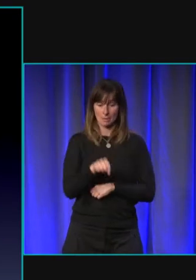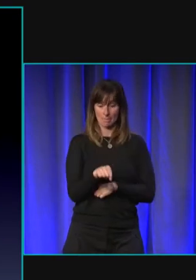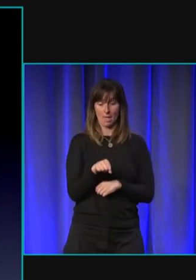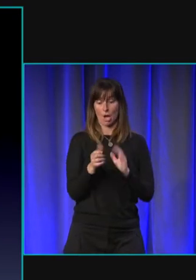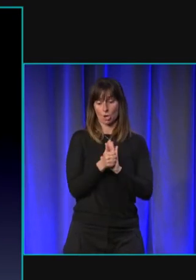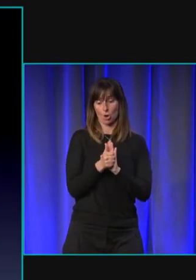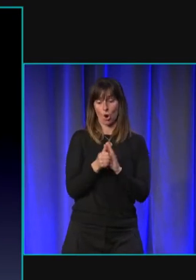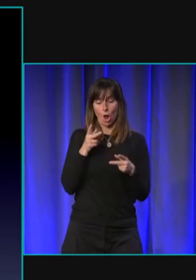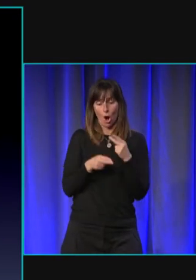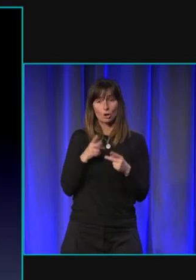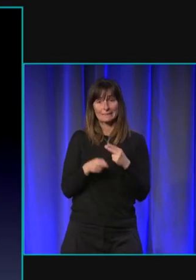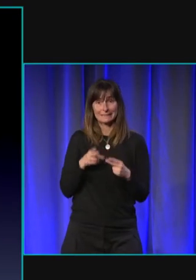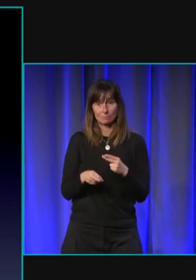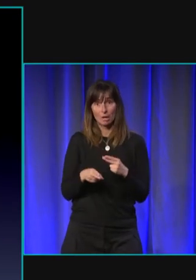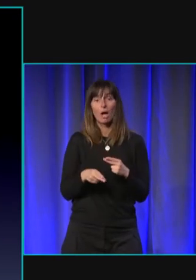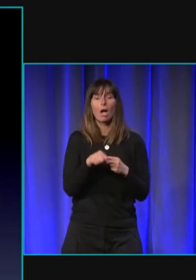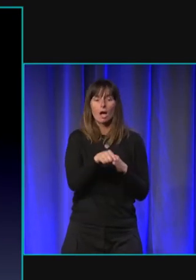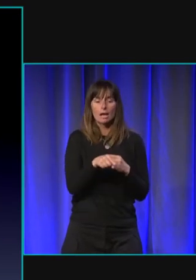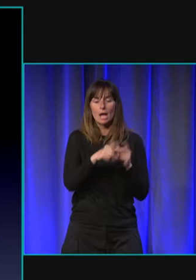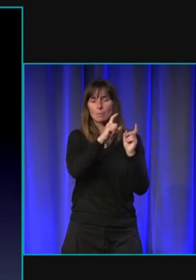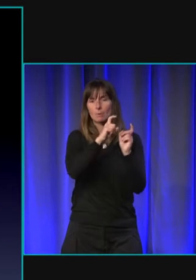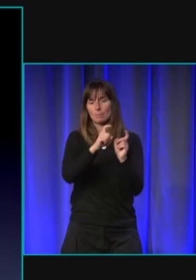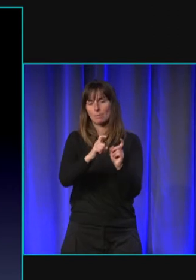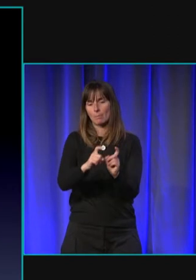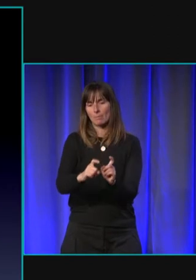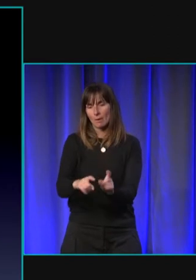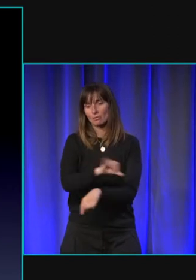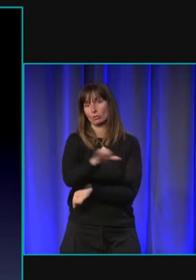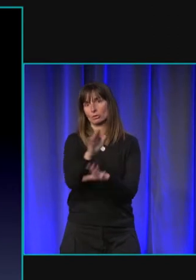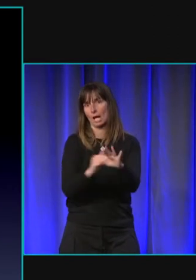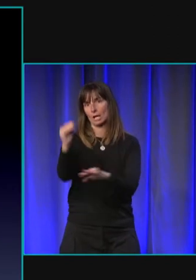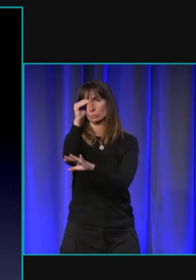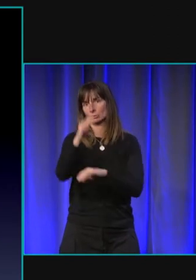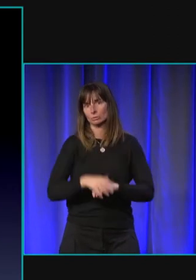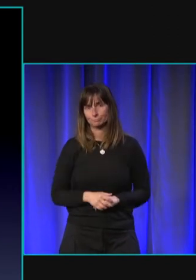elle diminue, vous voyez, de l'enfance à l'âge adulte.